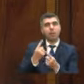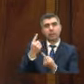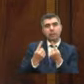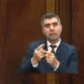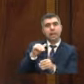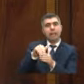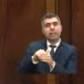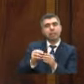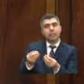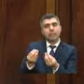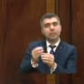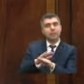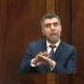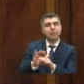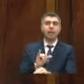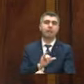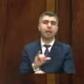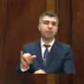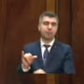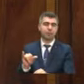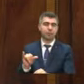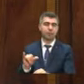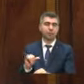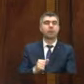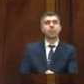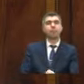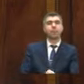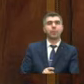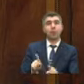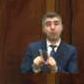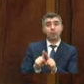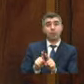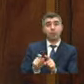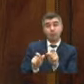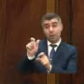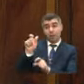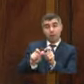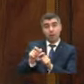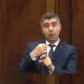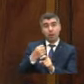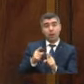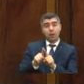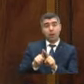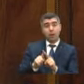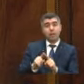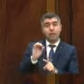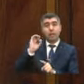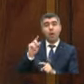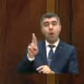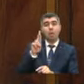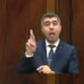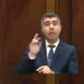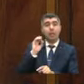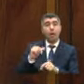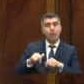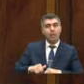منتمين سياسيا، ما عندهمش انتماء سياسي. ولكن أنا نأكد لكم بأن هادو إلى ستنينا القطاعات اللي جالت الملك هو اللي اسمه وزارة